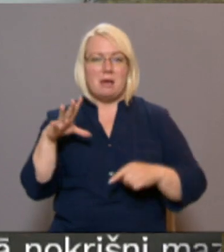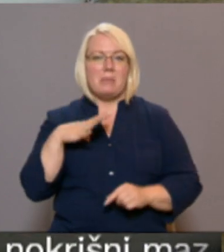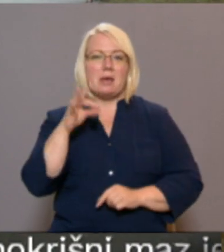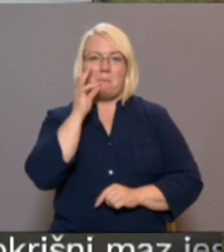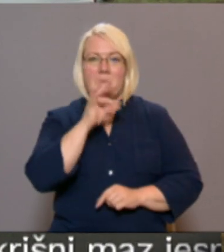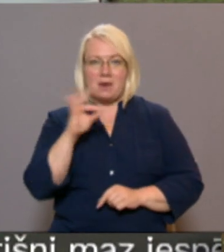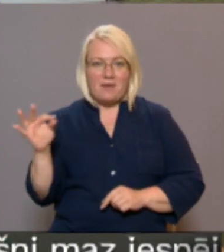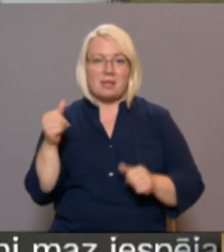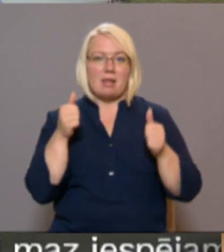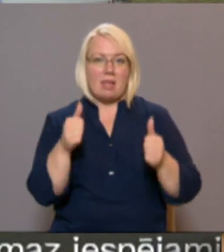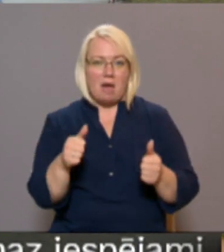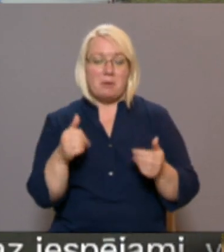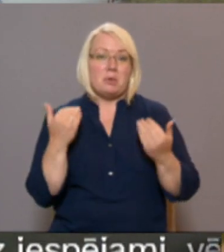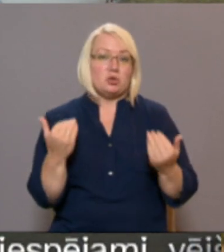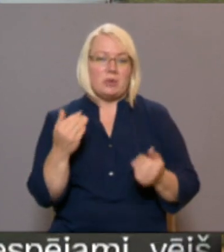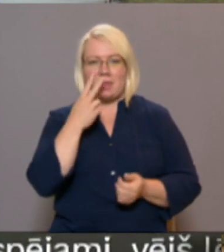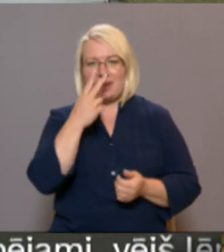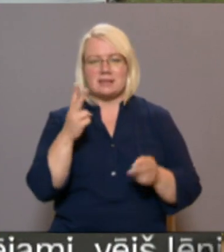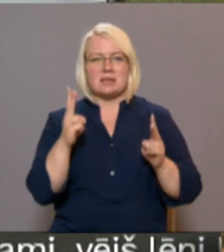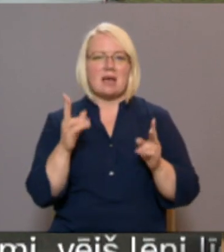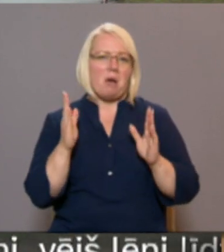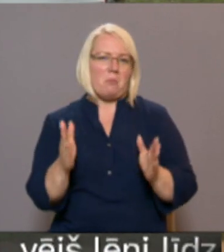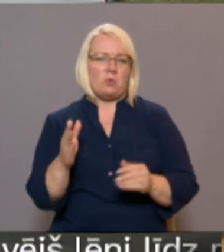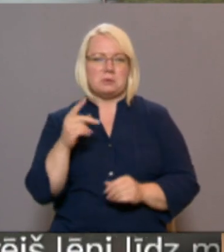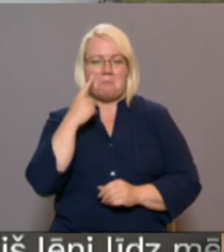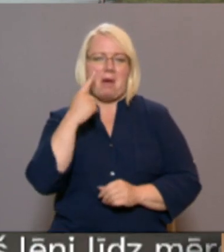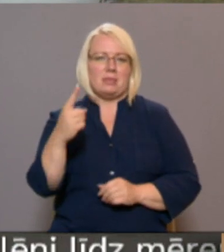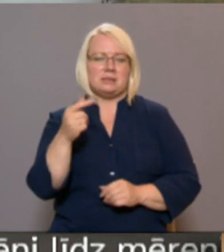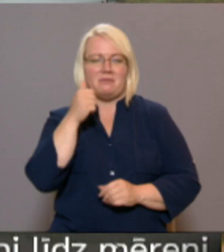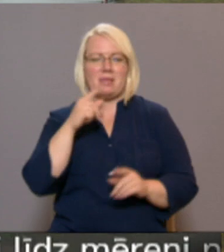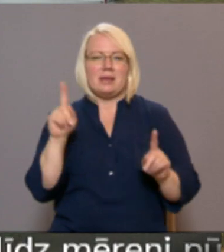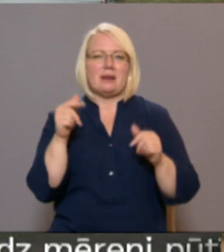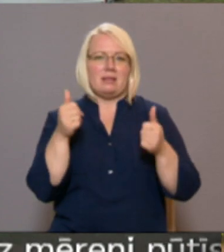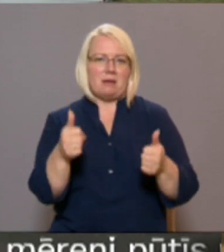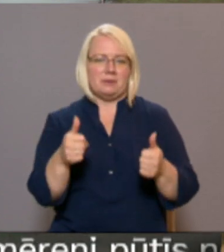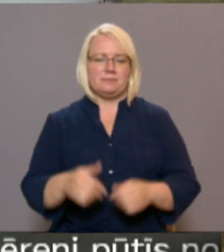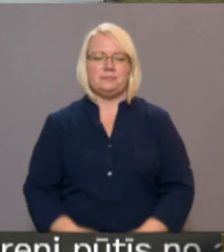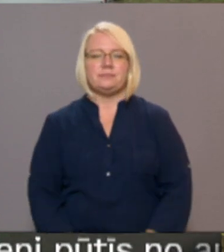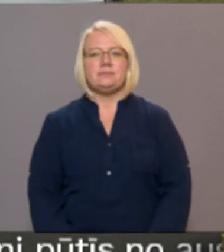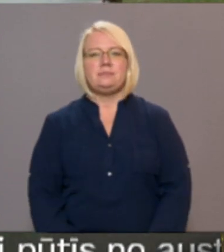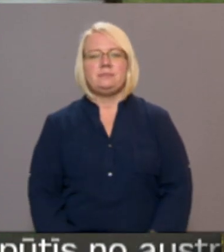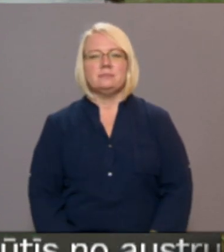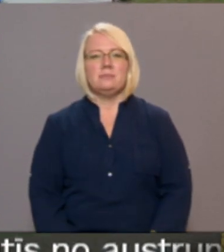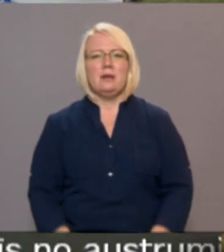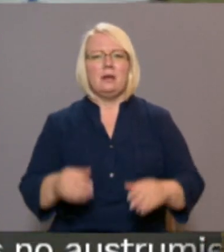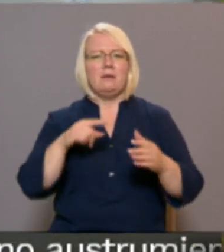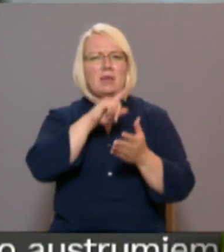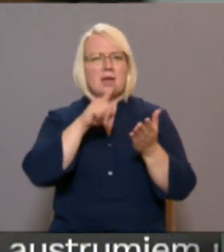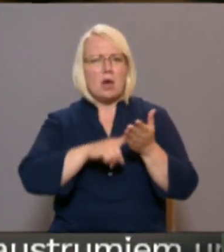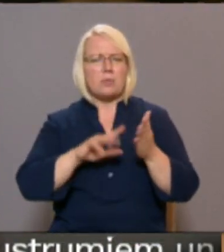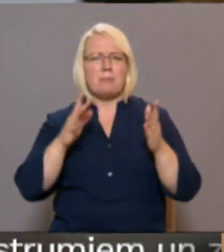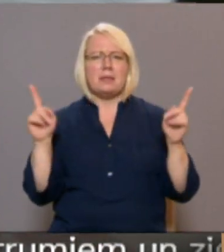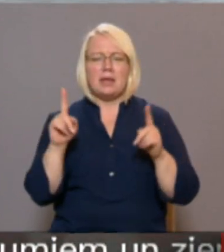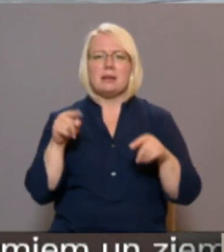bet šodien te jau redzēs, kā būs. Te jau manīs. Vēl ir labi. Vēl ir labi. Jā. Bet ir tāda deju